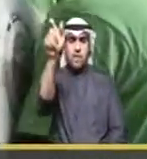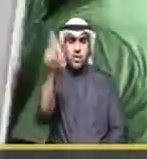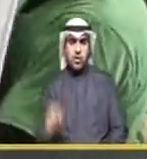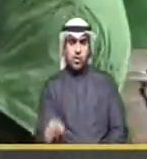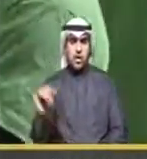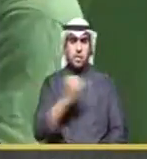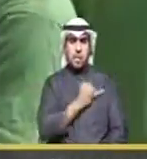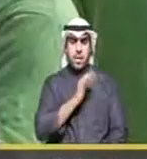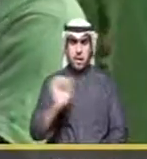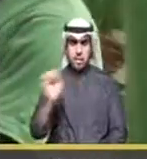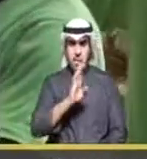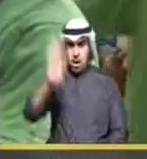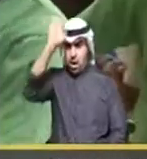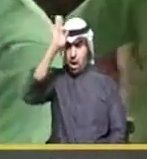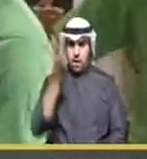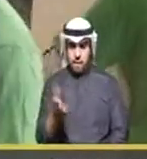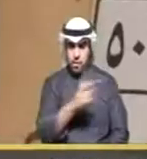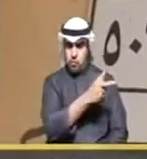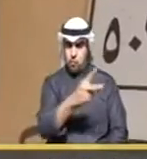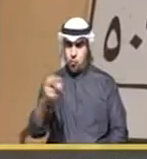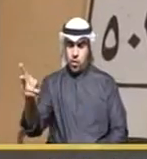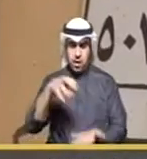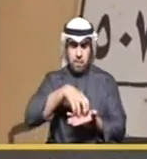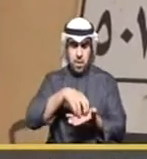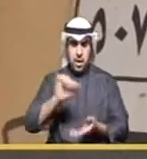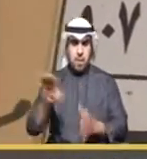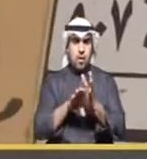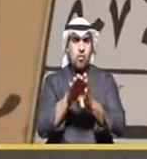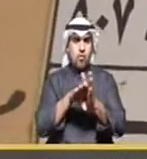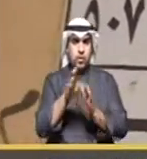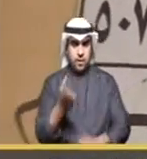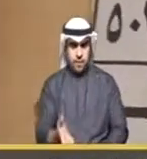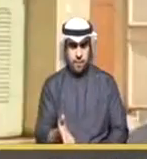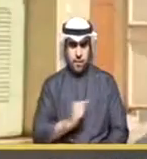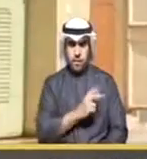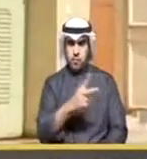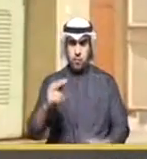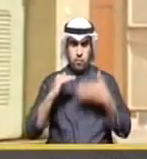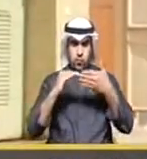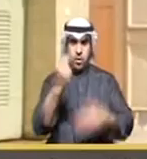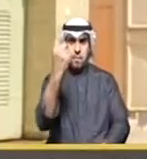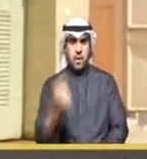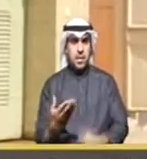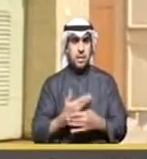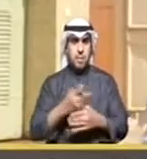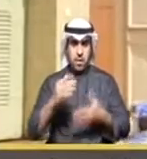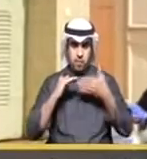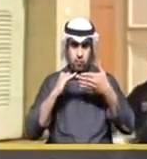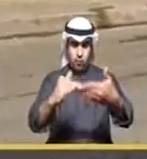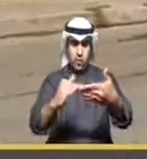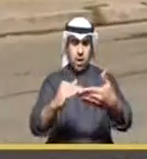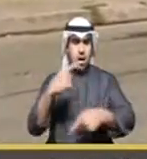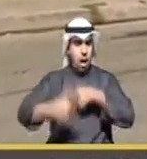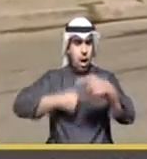في أحياء البريد والجامعة والمحاربين وحي المصارف، بالإضافة لحي النور، لتكون تلك المساعدات وسيلة